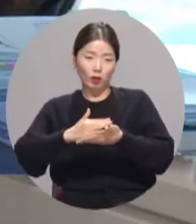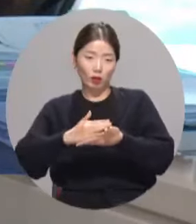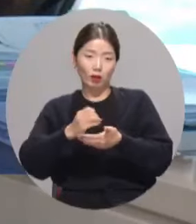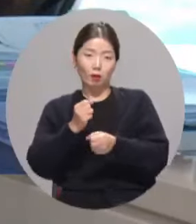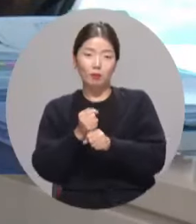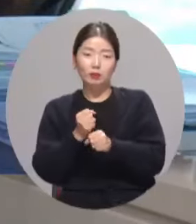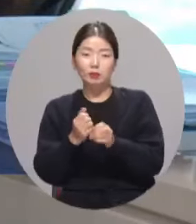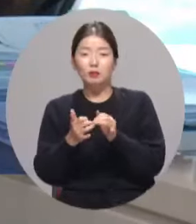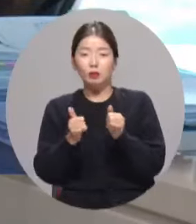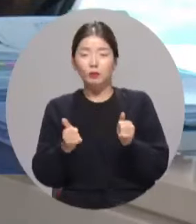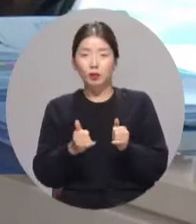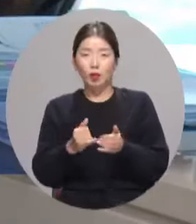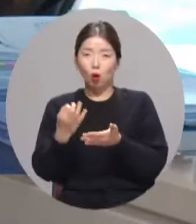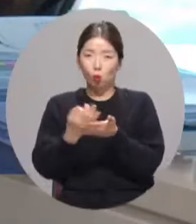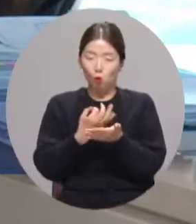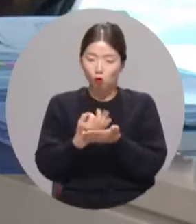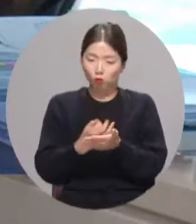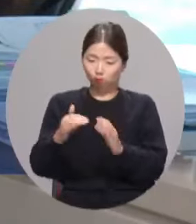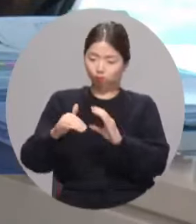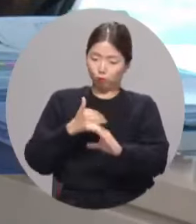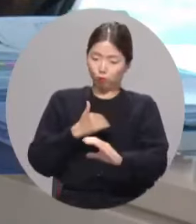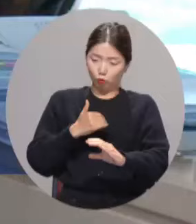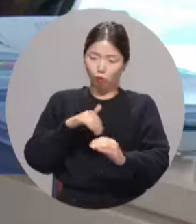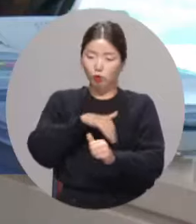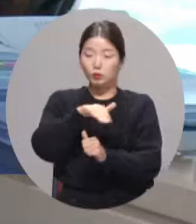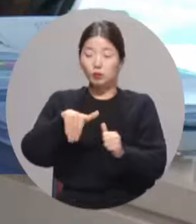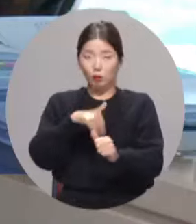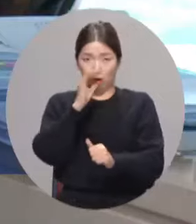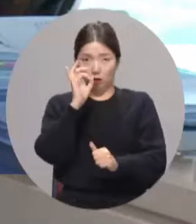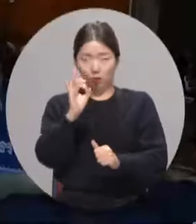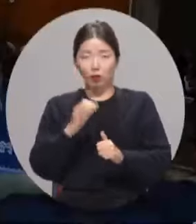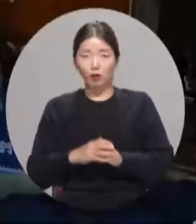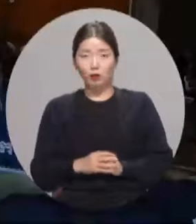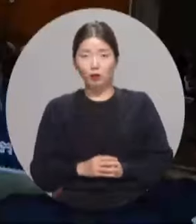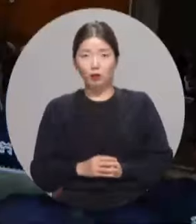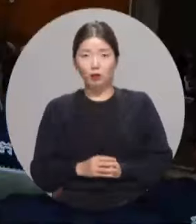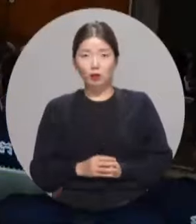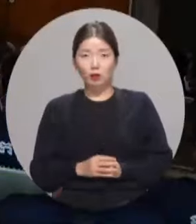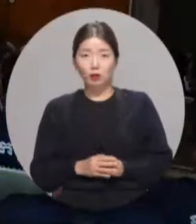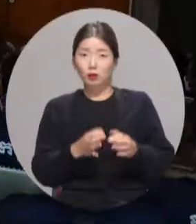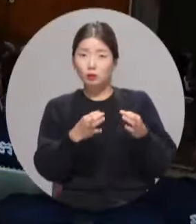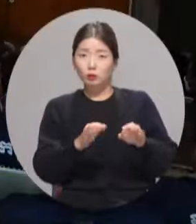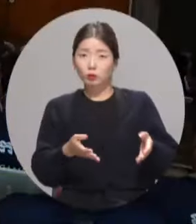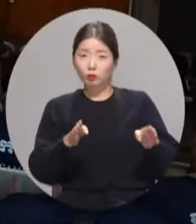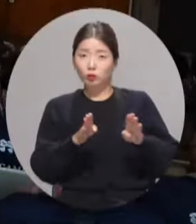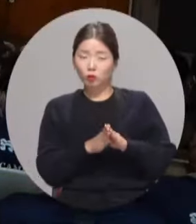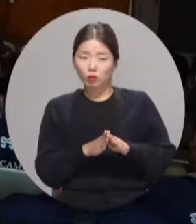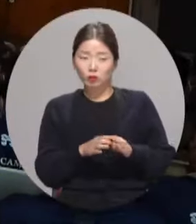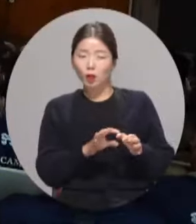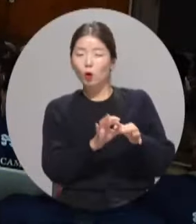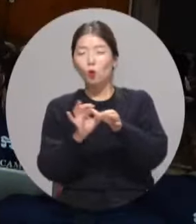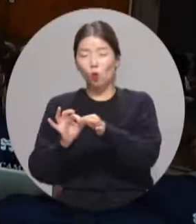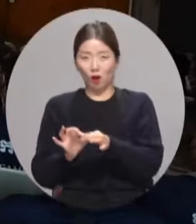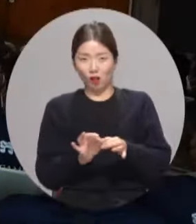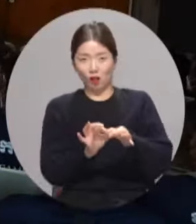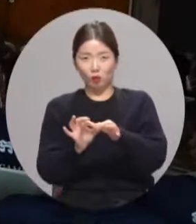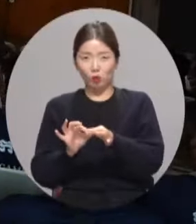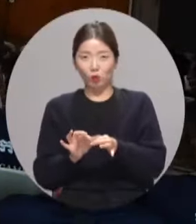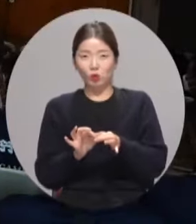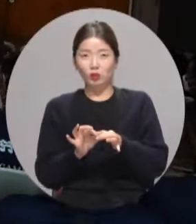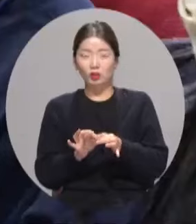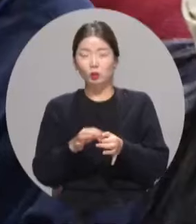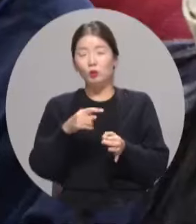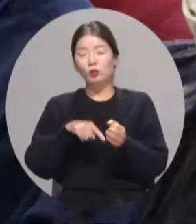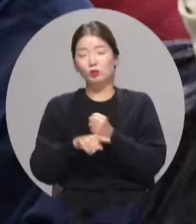계절 근로자의 임금 입금 상황을 모니터링을 하고. 금융기관들의 이해 타산도 협약 체결의 또